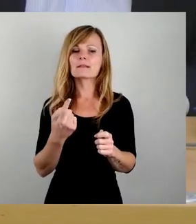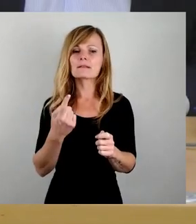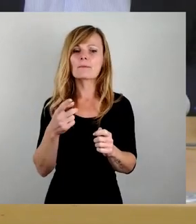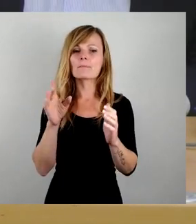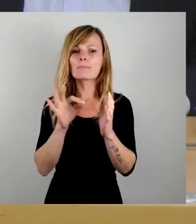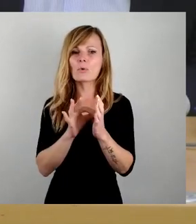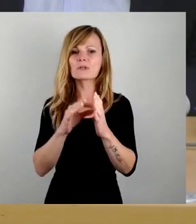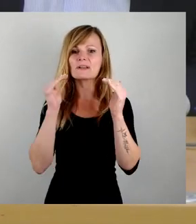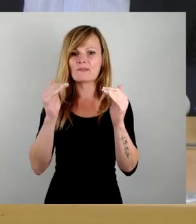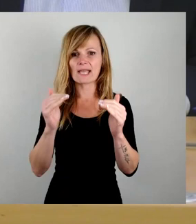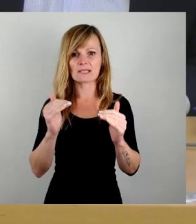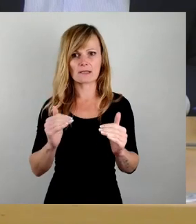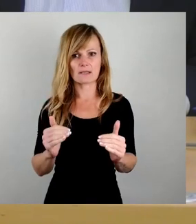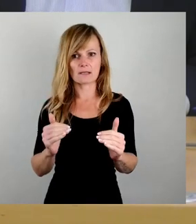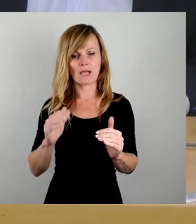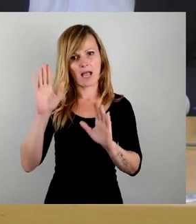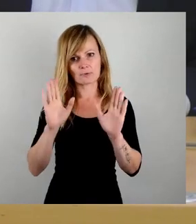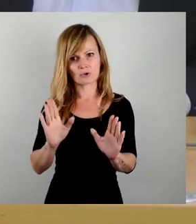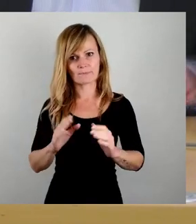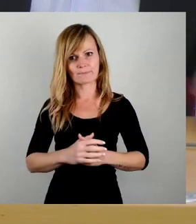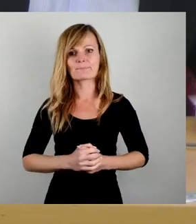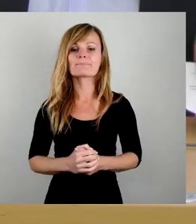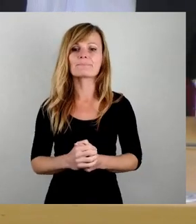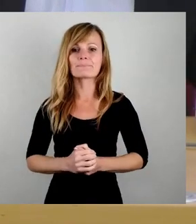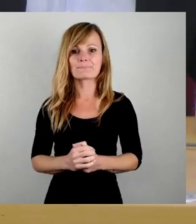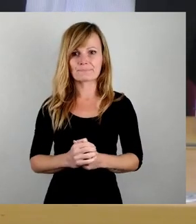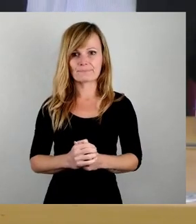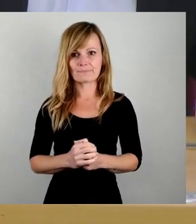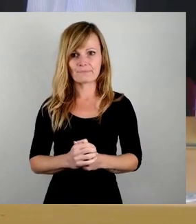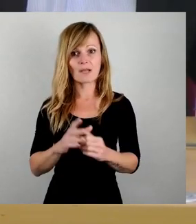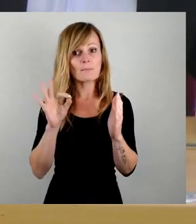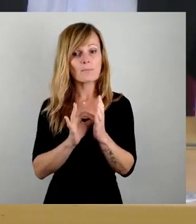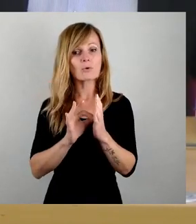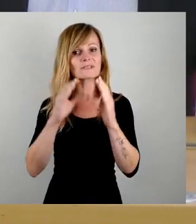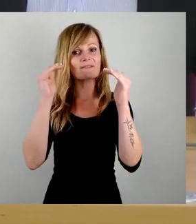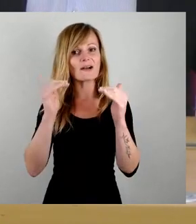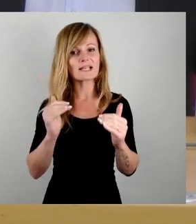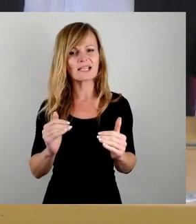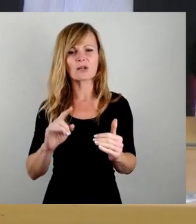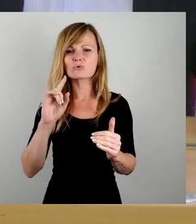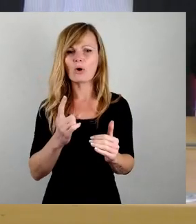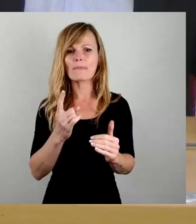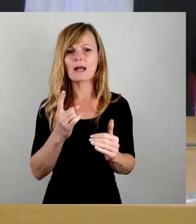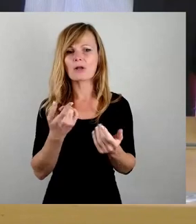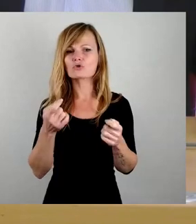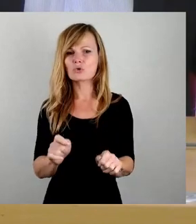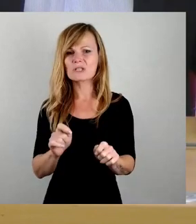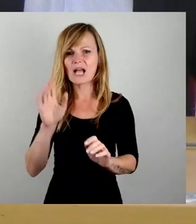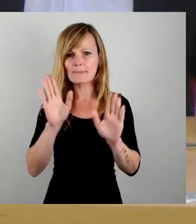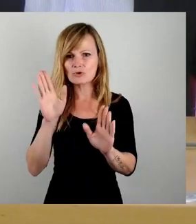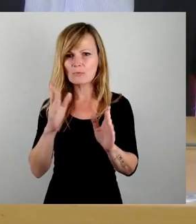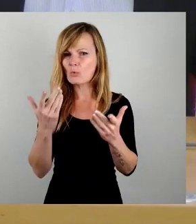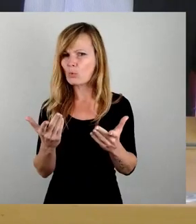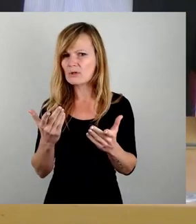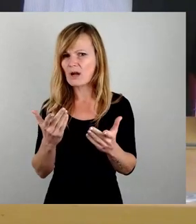punktweise in die Abstimmung kommen, wobei punktweise frage ich jetzt in der Schlussabstimmung oder punktweise